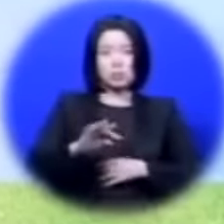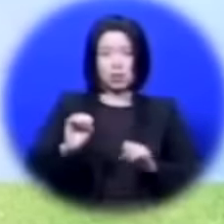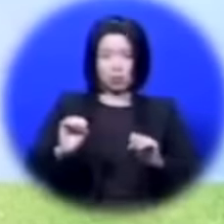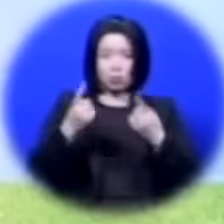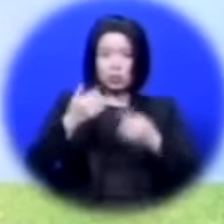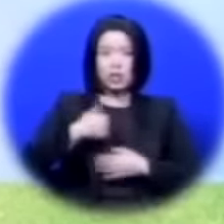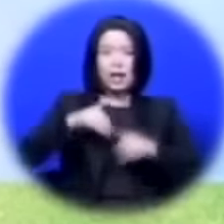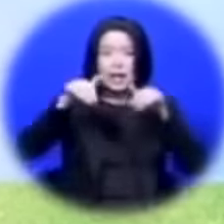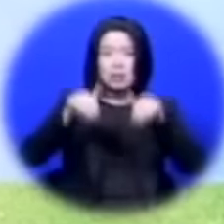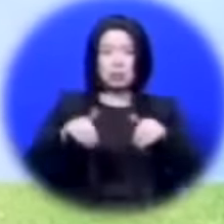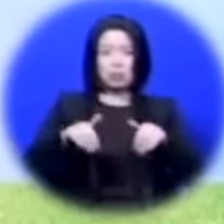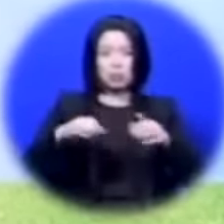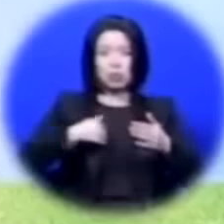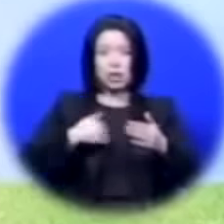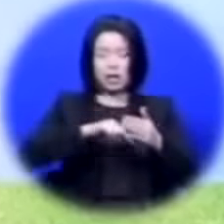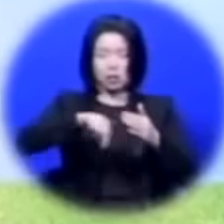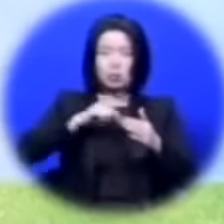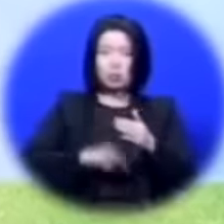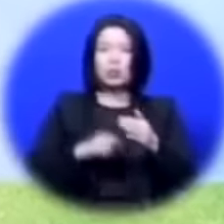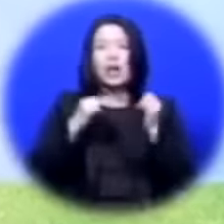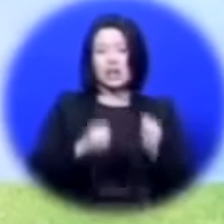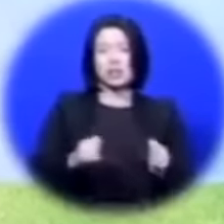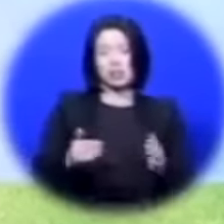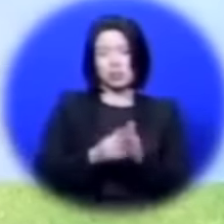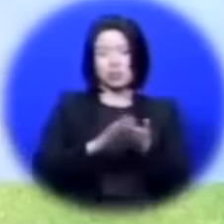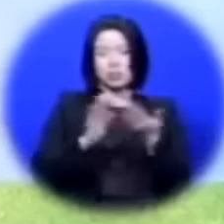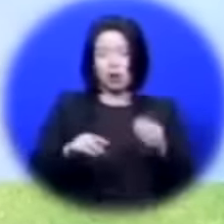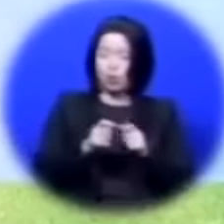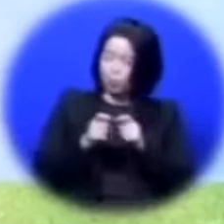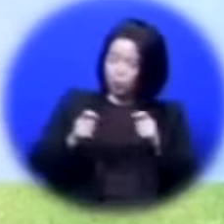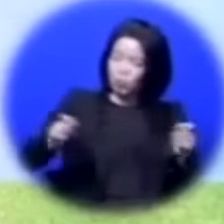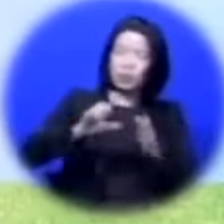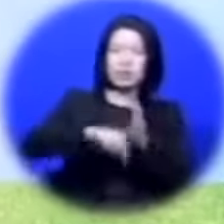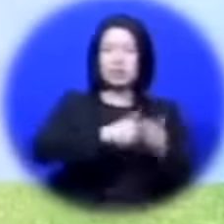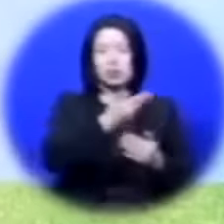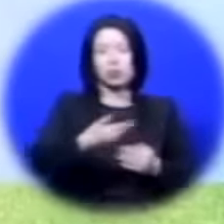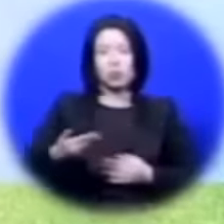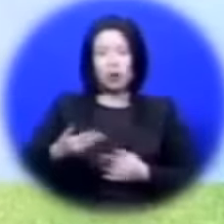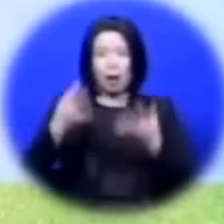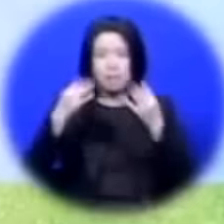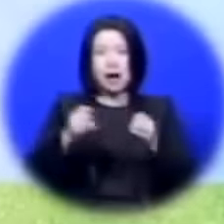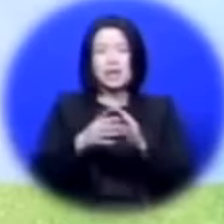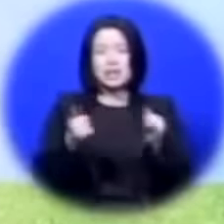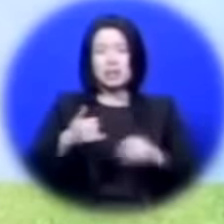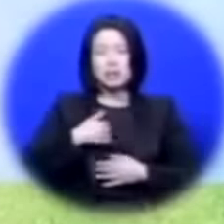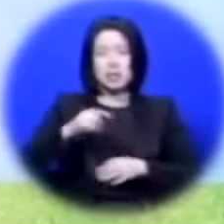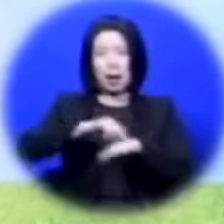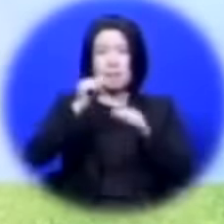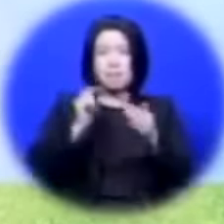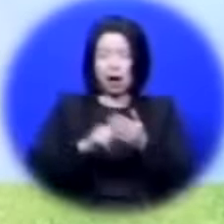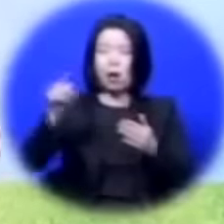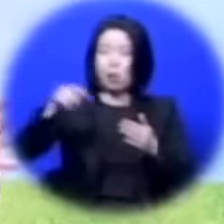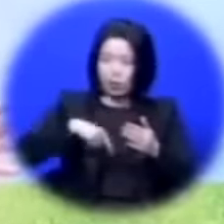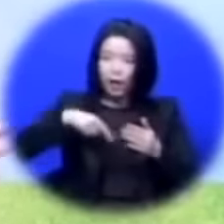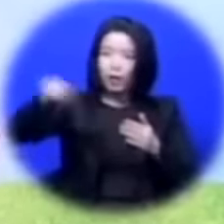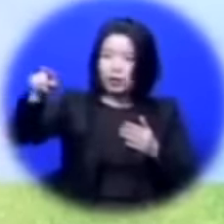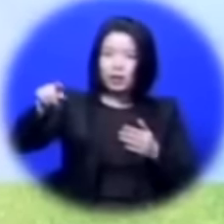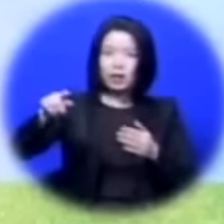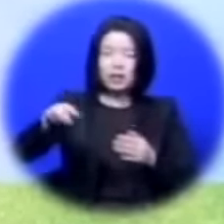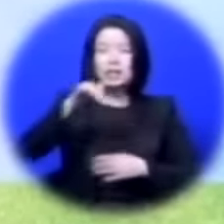저의 종으로 제 속에 계셨어요 오랜 세월 동안 수많은 사람들이 제 마음을 들어왔다가